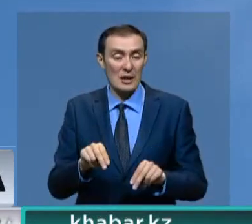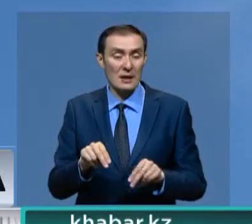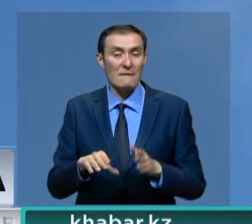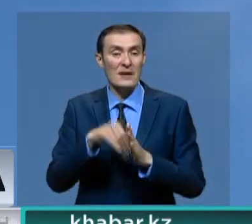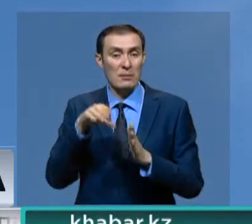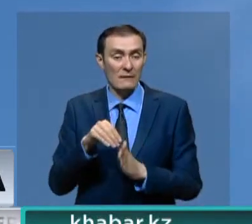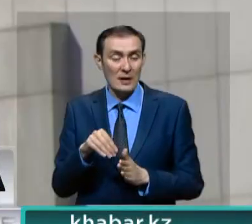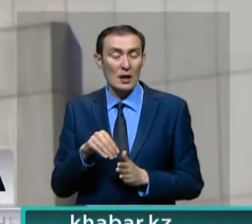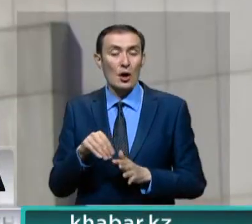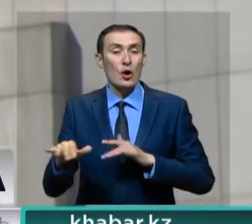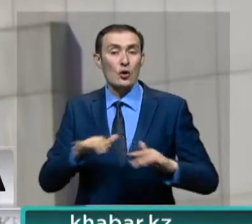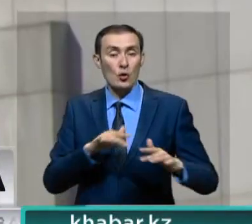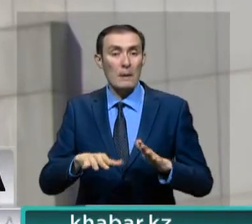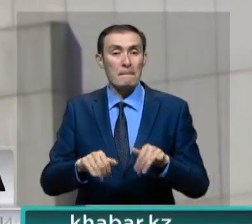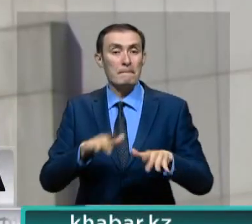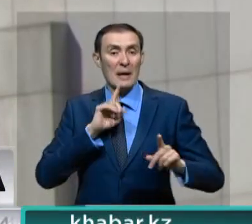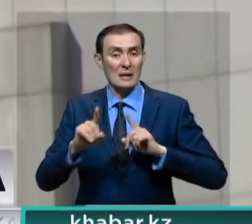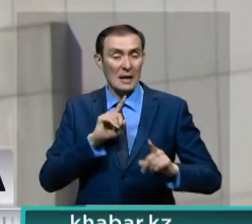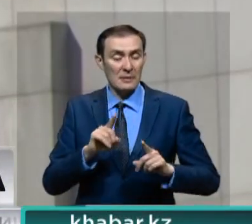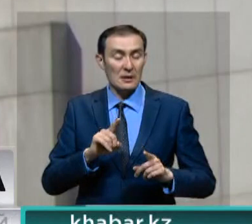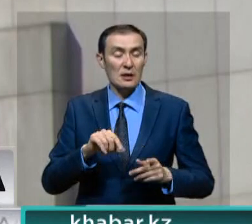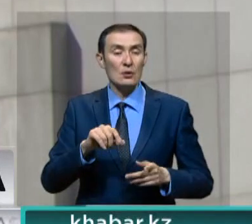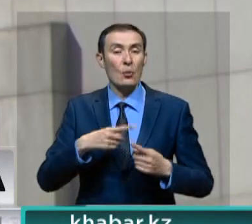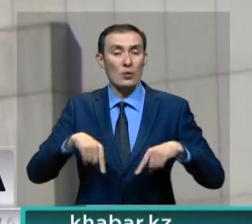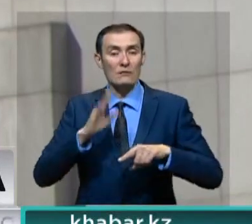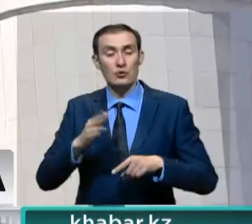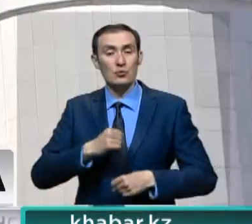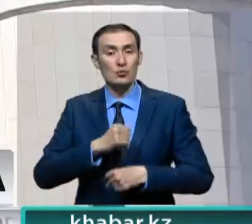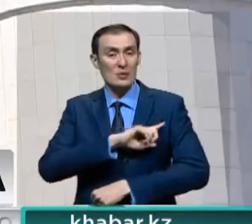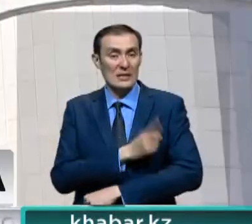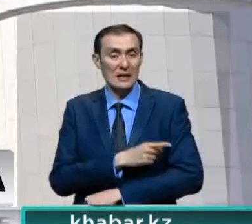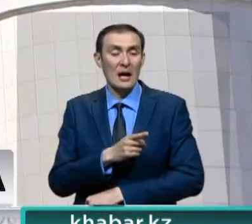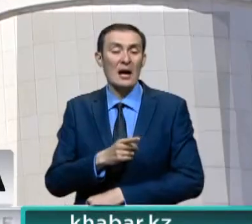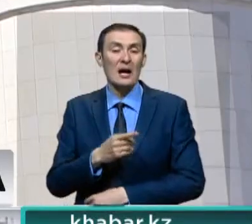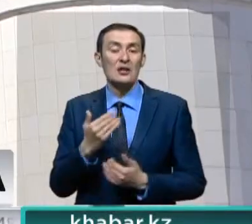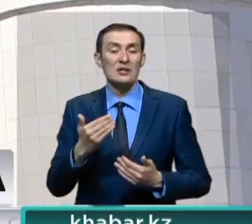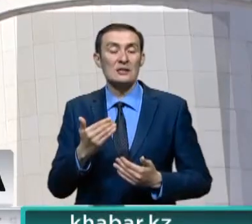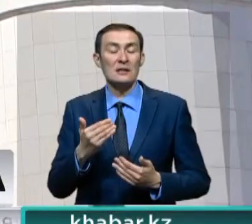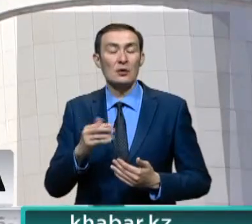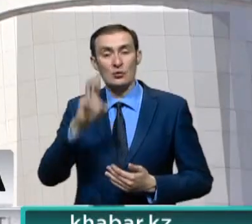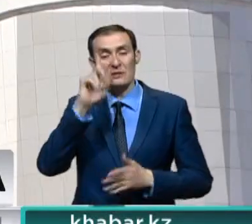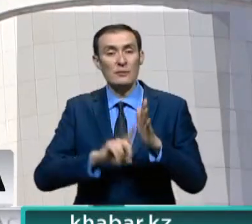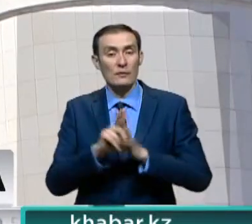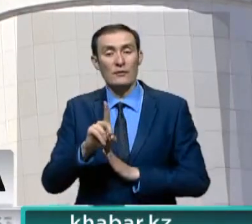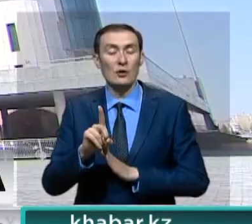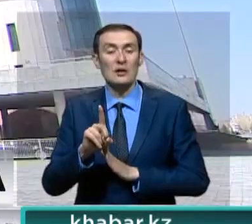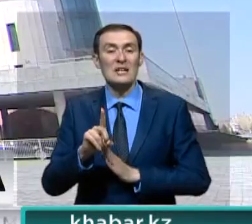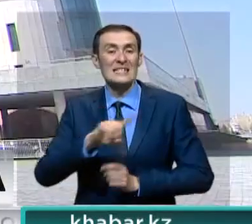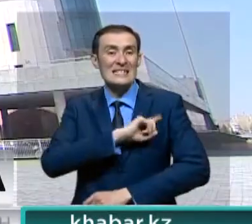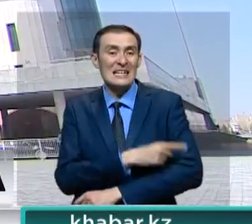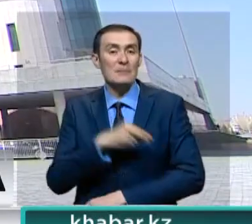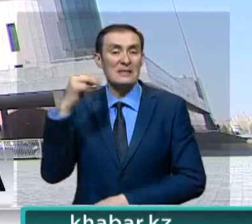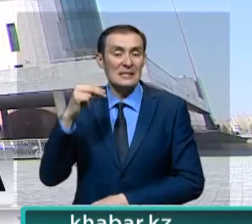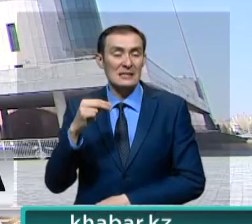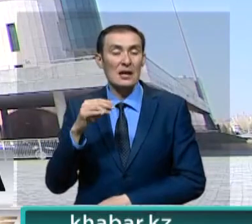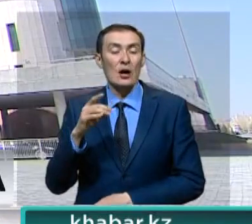целом, роль парламента и местных представительных органов будет усилена, а в условиях второй республики страна перейдет от суперпрезидентской к